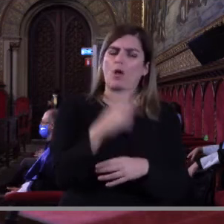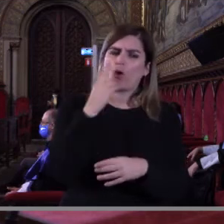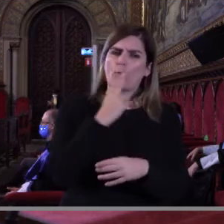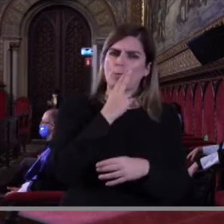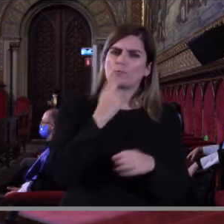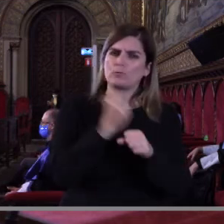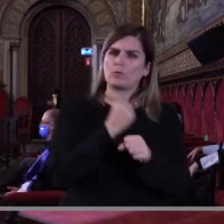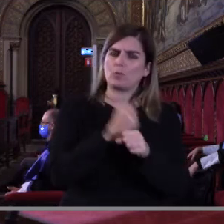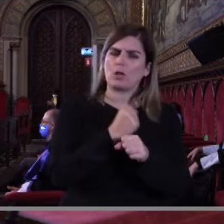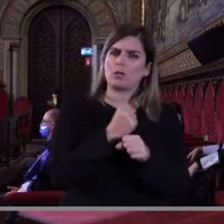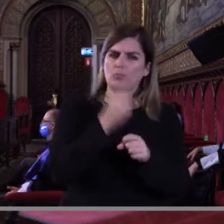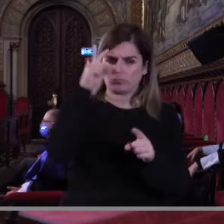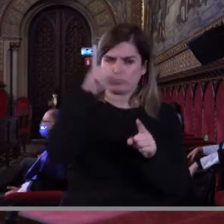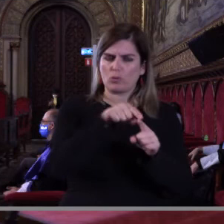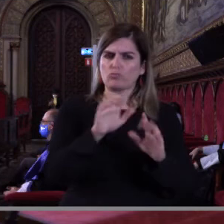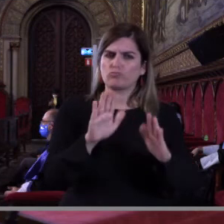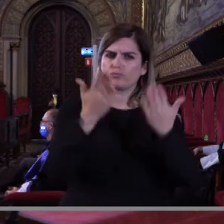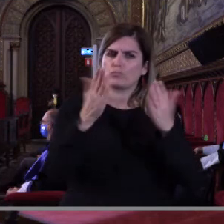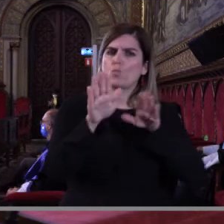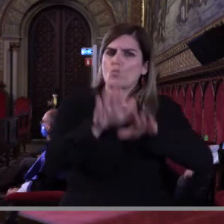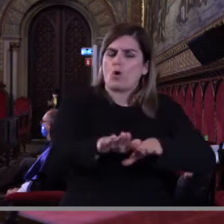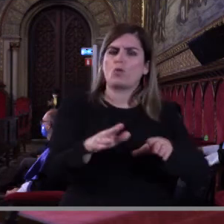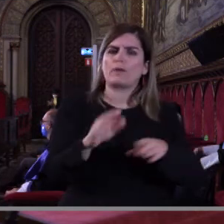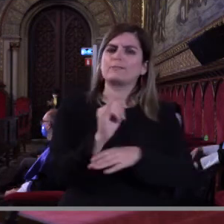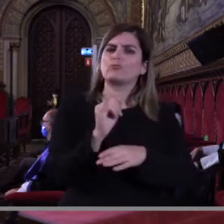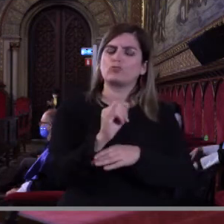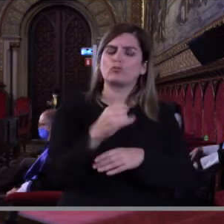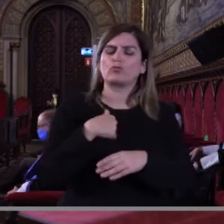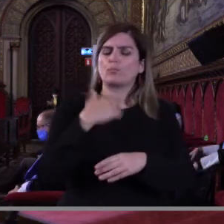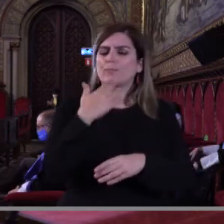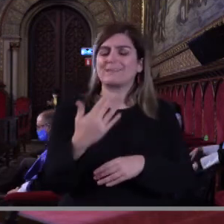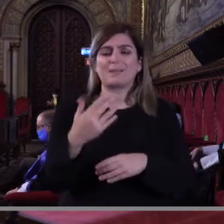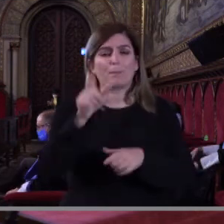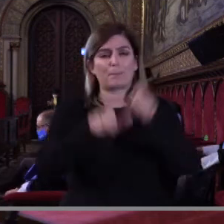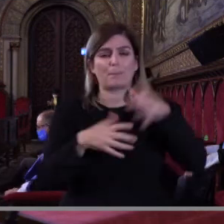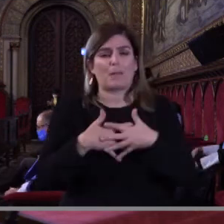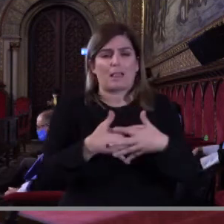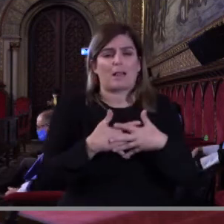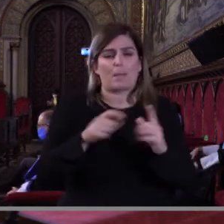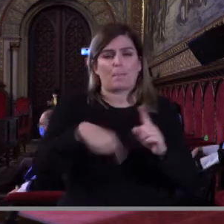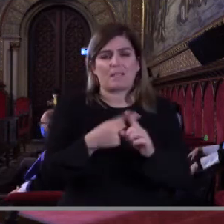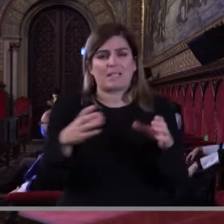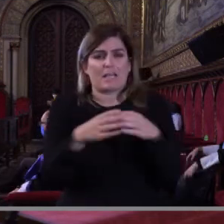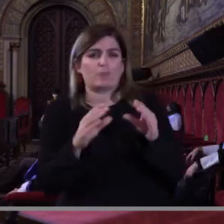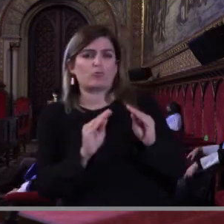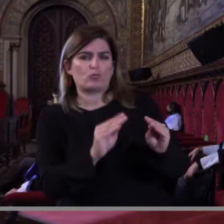i de treball per la institució i estic convençut que els candidats i els seus equips promouran un debat seriós i